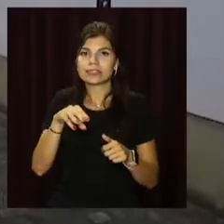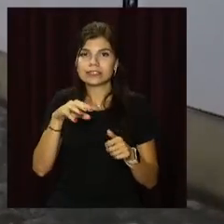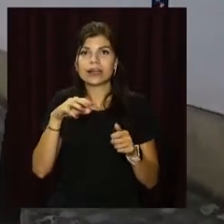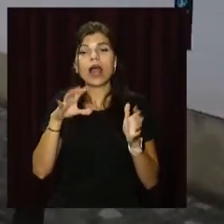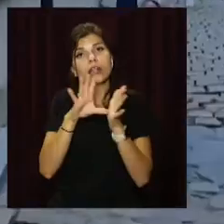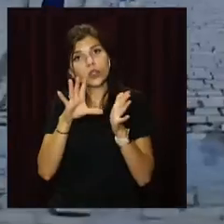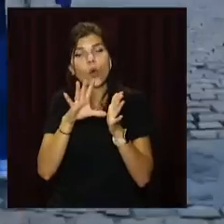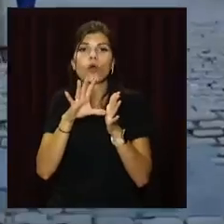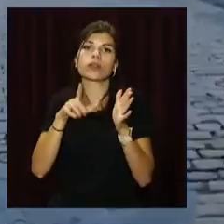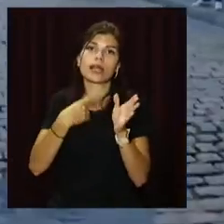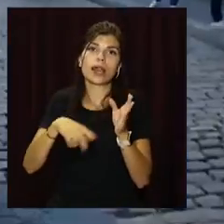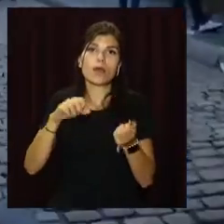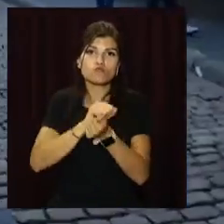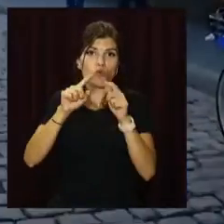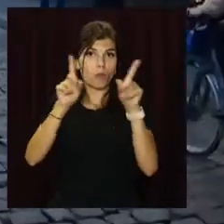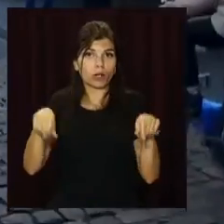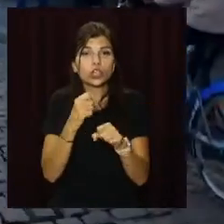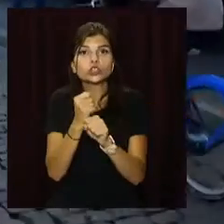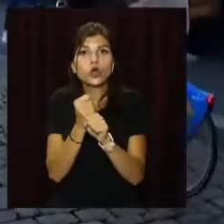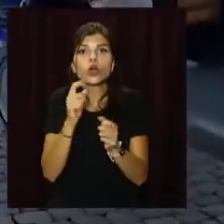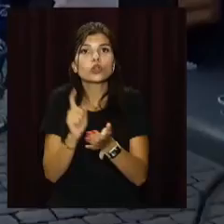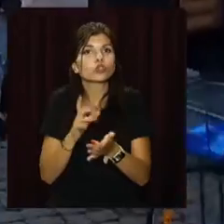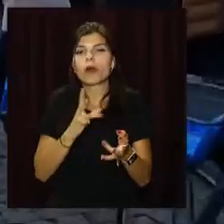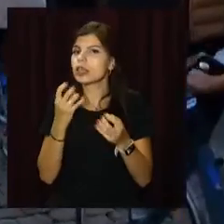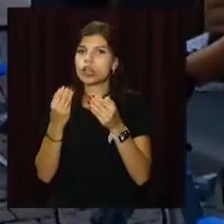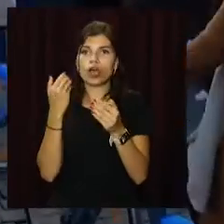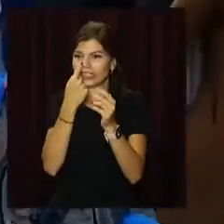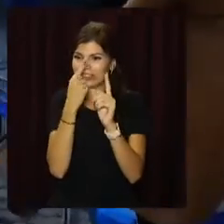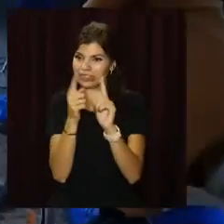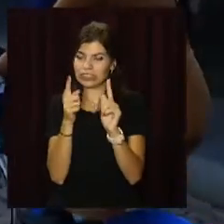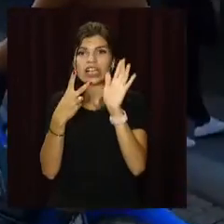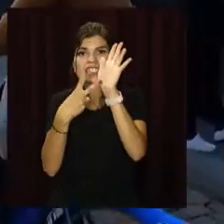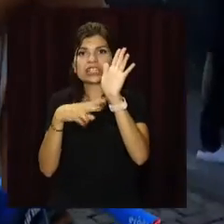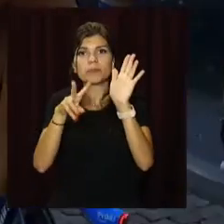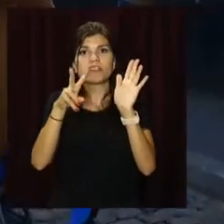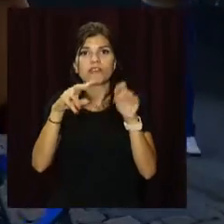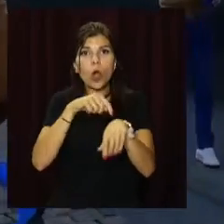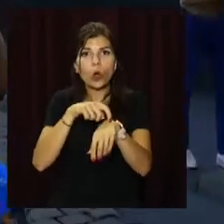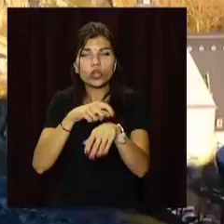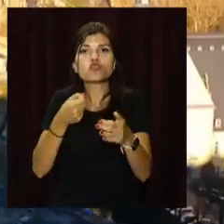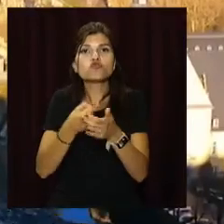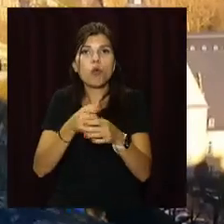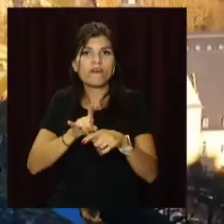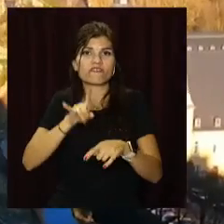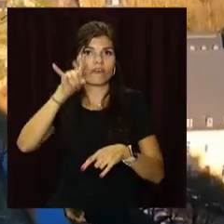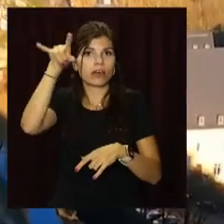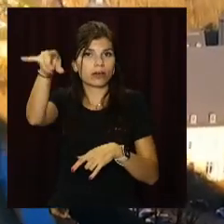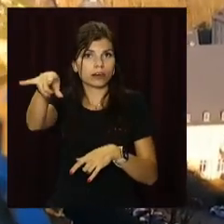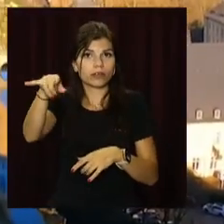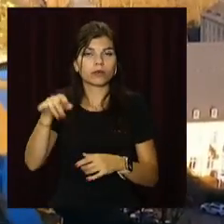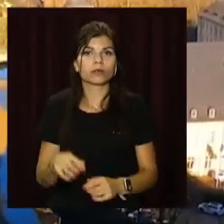чи паперовому форматі. Зроблений він має бути не раніше, ніж за 72 години до вильоту.